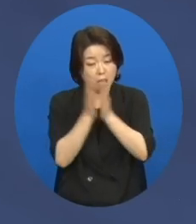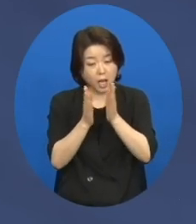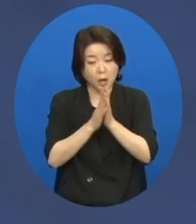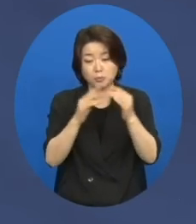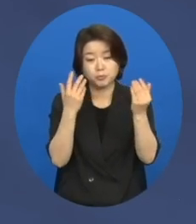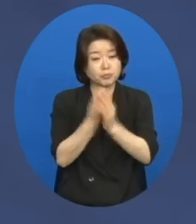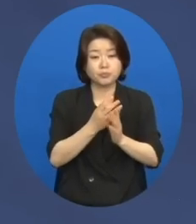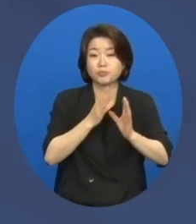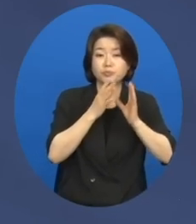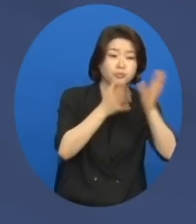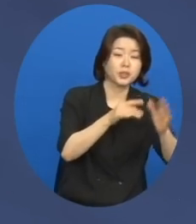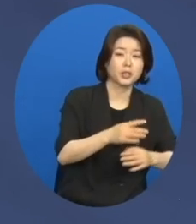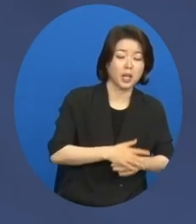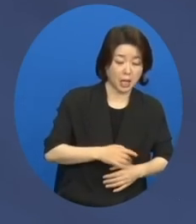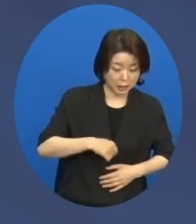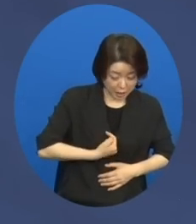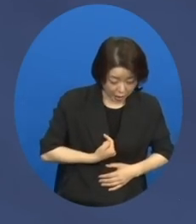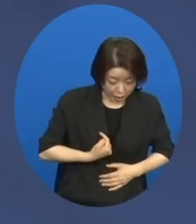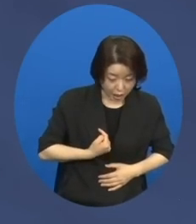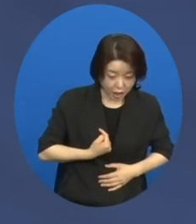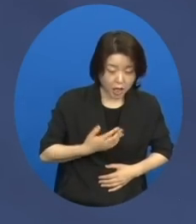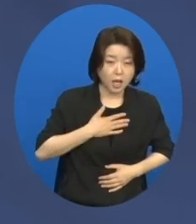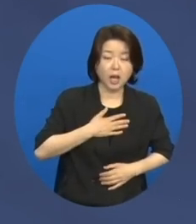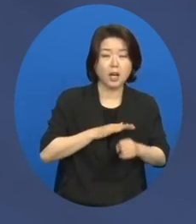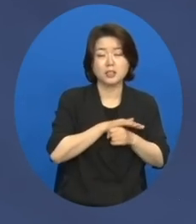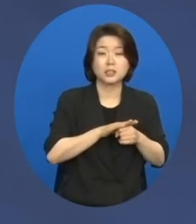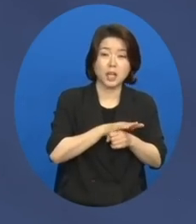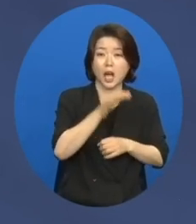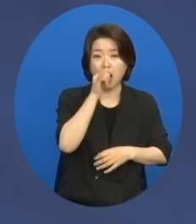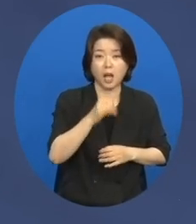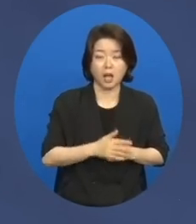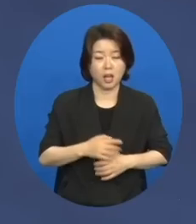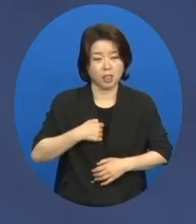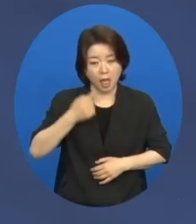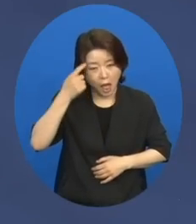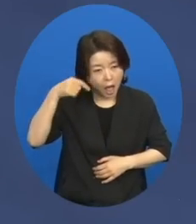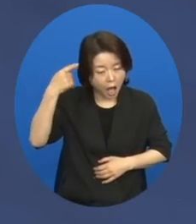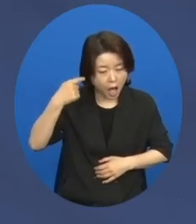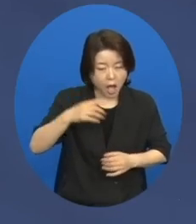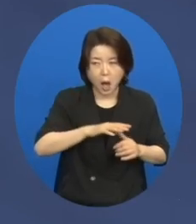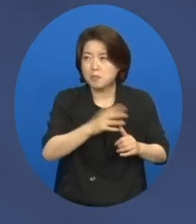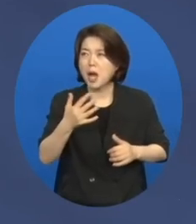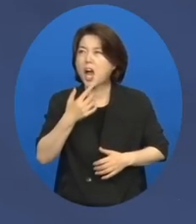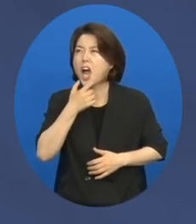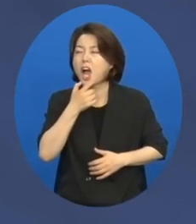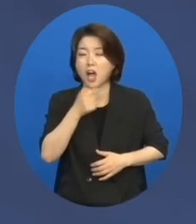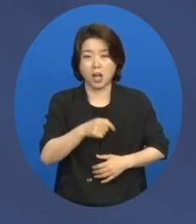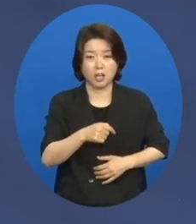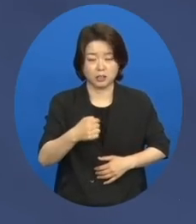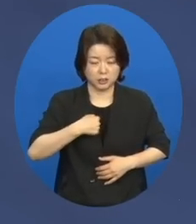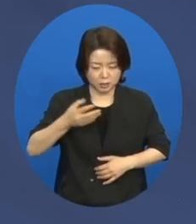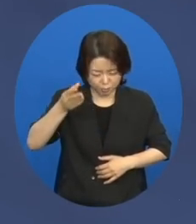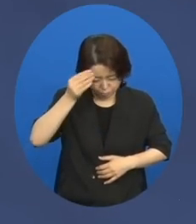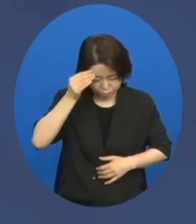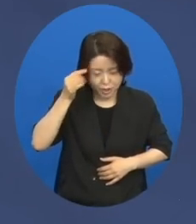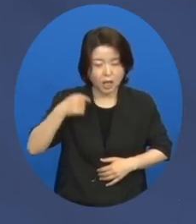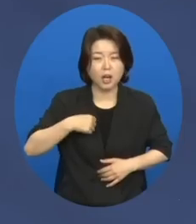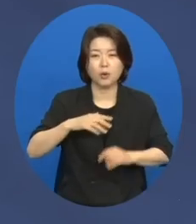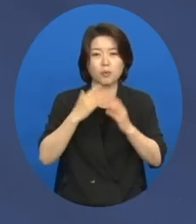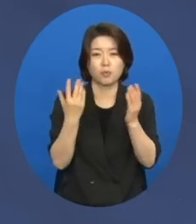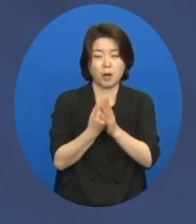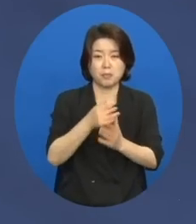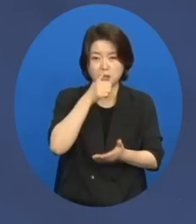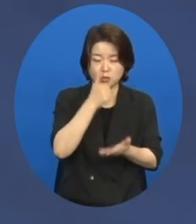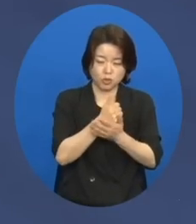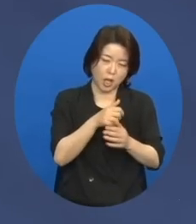속아서 자기인 줄 스스로 자기를 사랑하고 스스로가 미쳐서 빠져나오기 싫어하는 이 무지하고 완벽하게